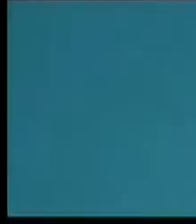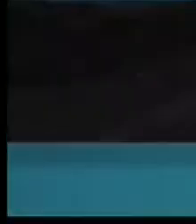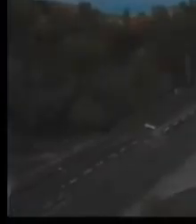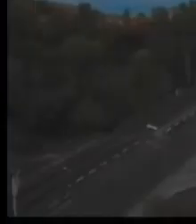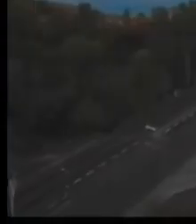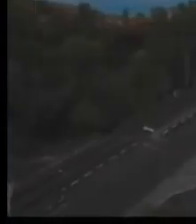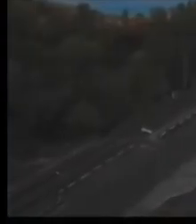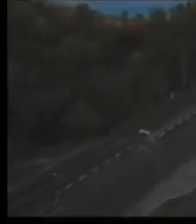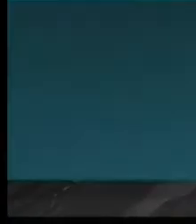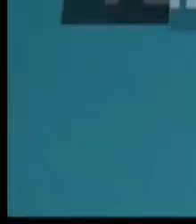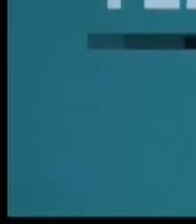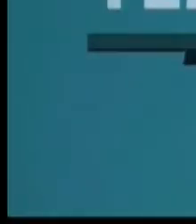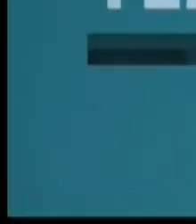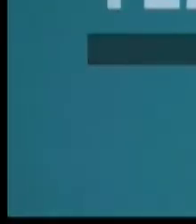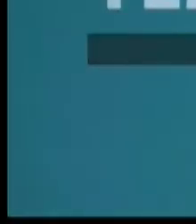Музика